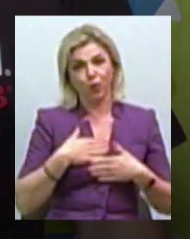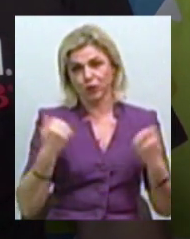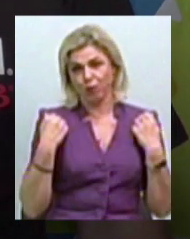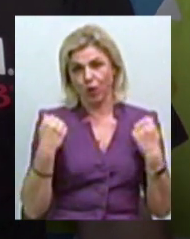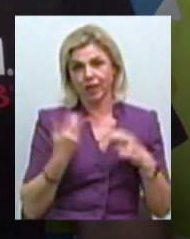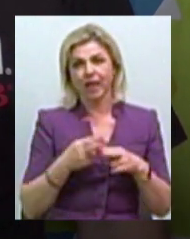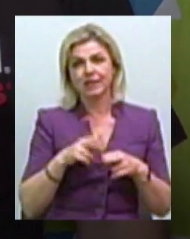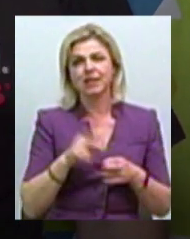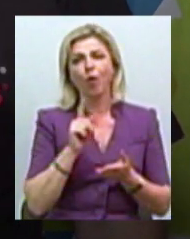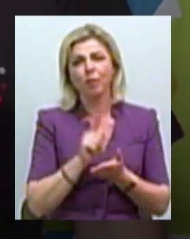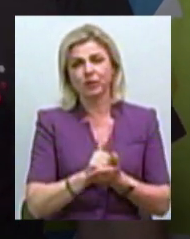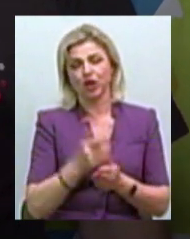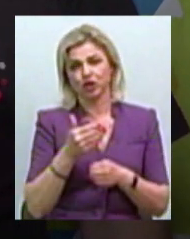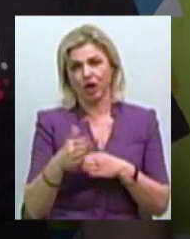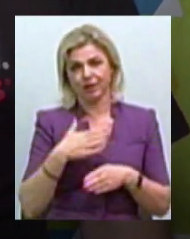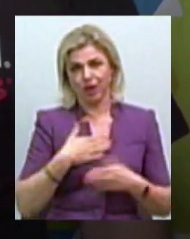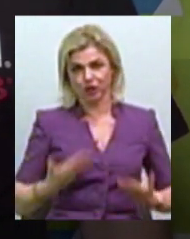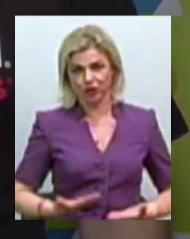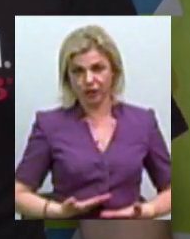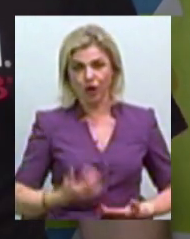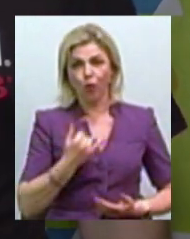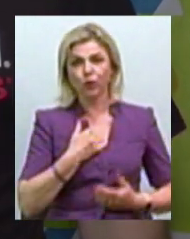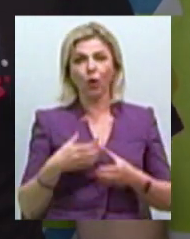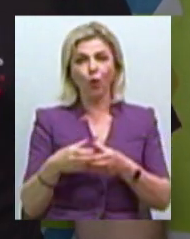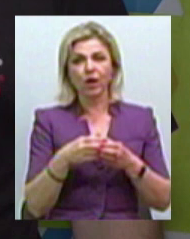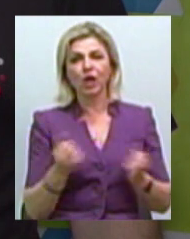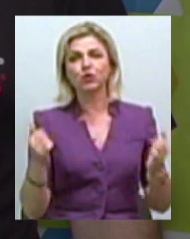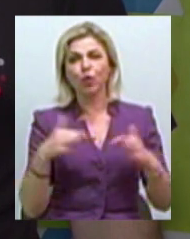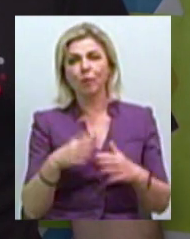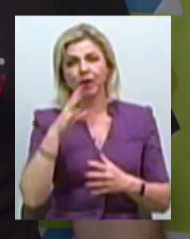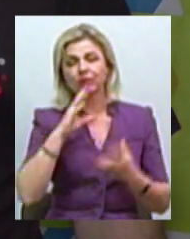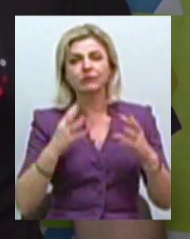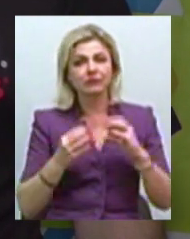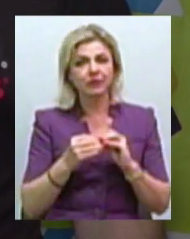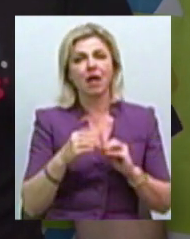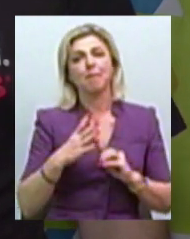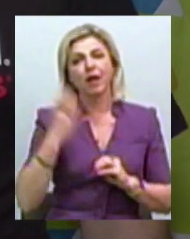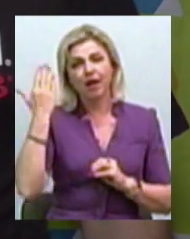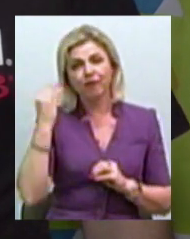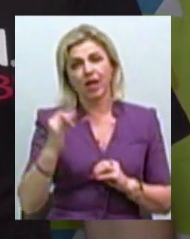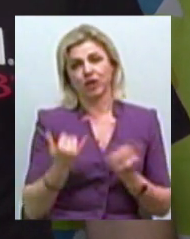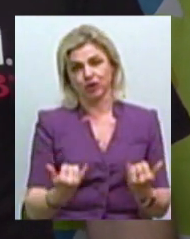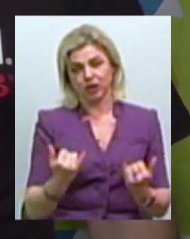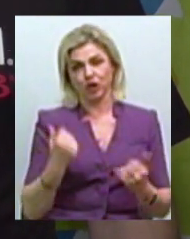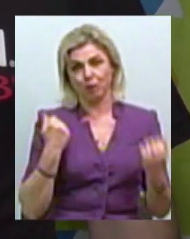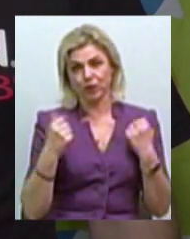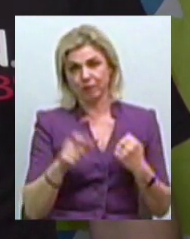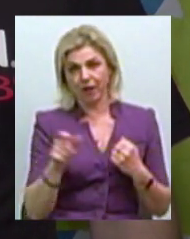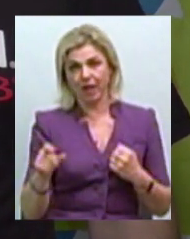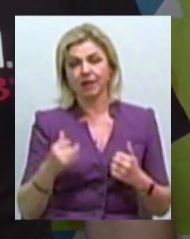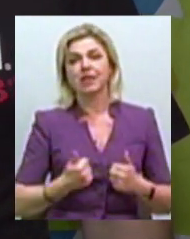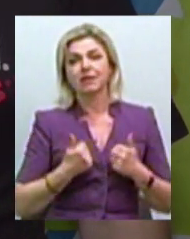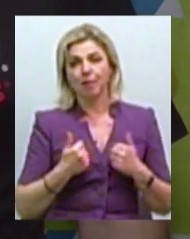– це невід'ємна частина нашого життя. У нас колектив зібраний з однодумців, колишніх та нинішніх спортсменів. І ми намагаємось